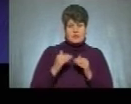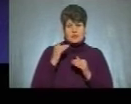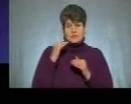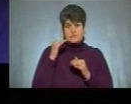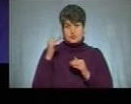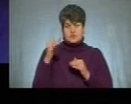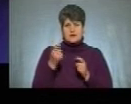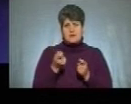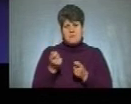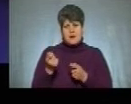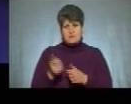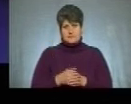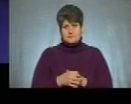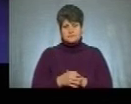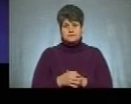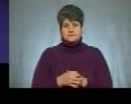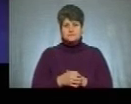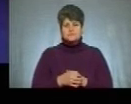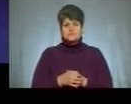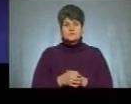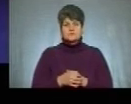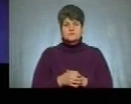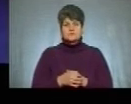їх небагато.